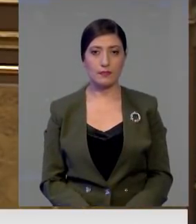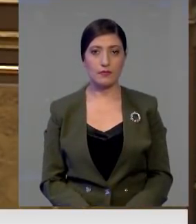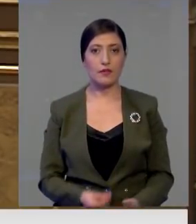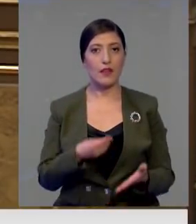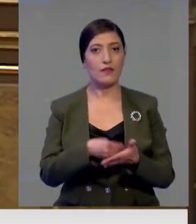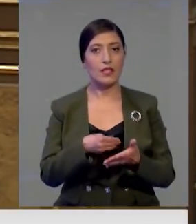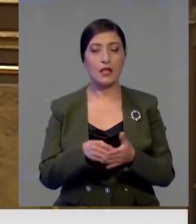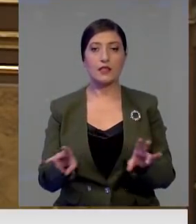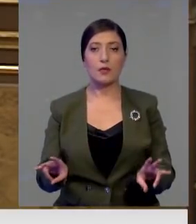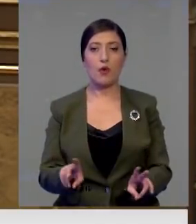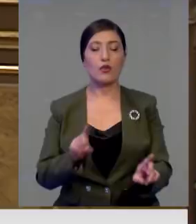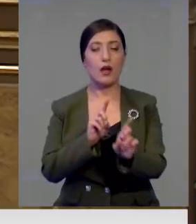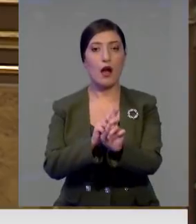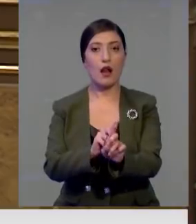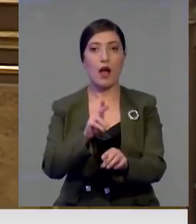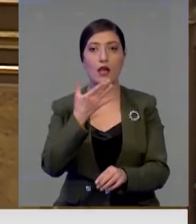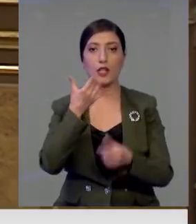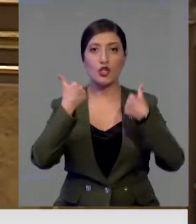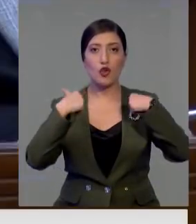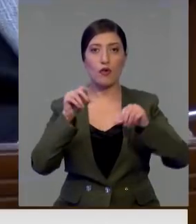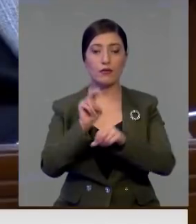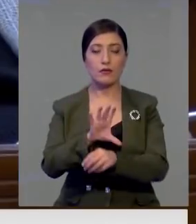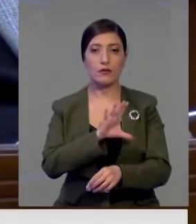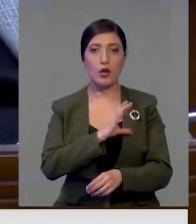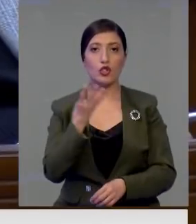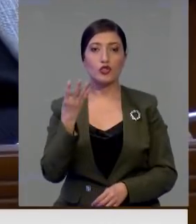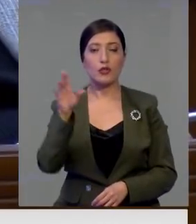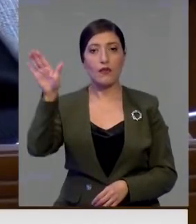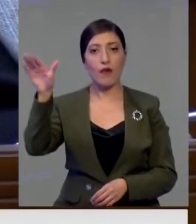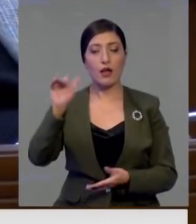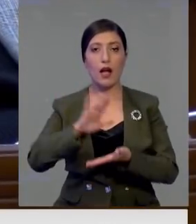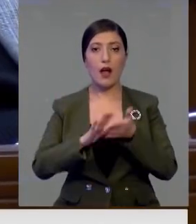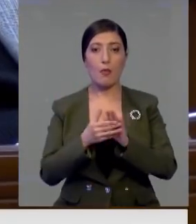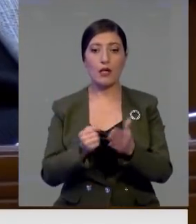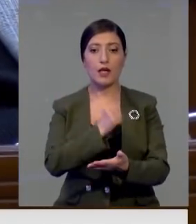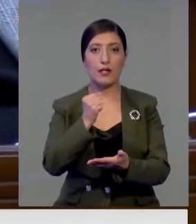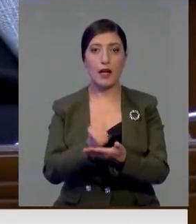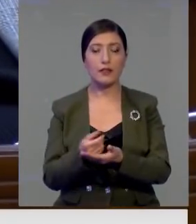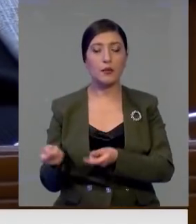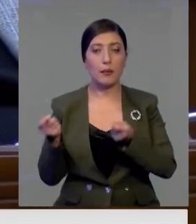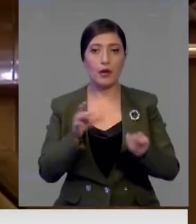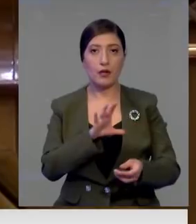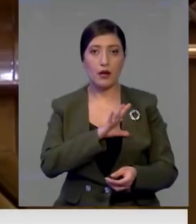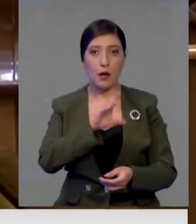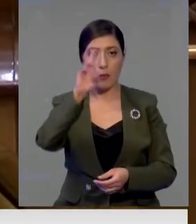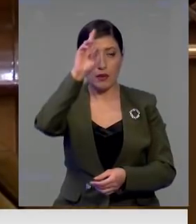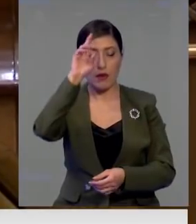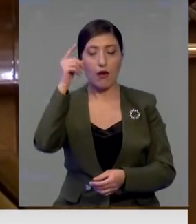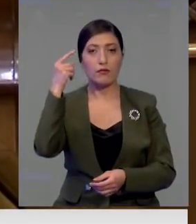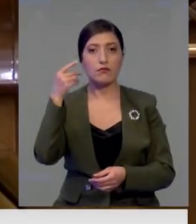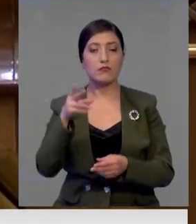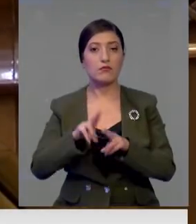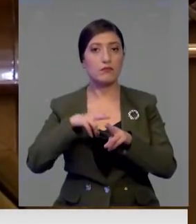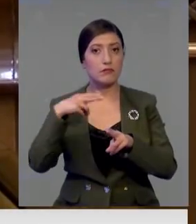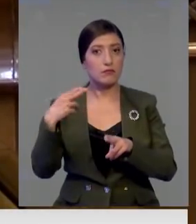Ֆինանսների փոխնախարարը խորհրդարան է եկել 4 վարկային համաձայնագիր ձեռքին։ Պետական բյուջեի ապահովության բարձիկ, այսպես բնութագրեց